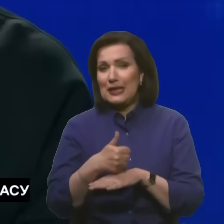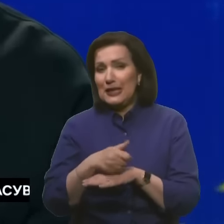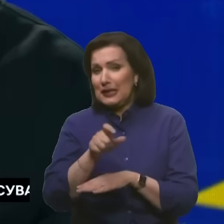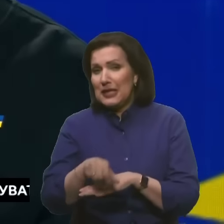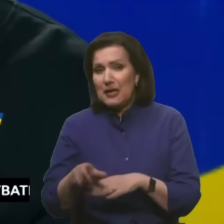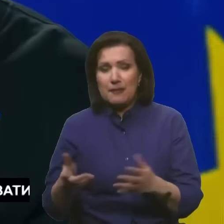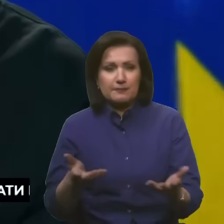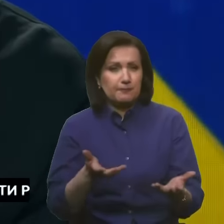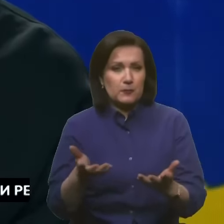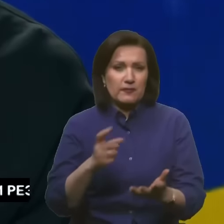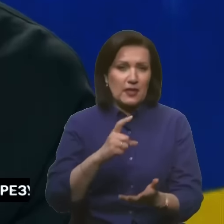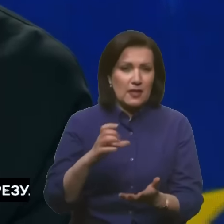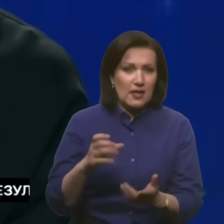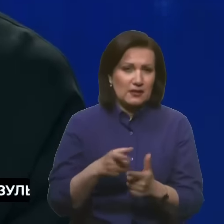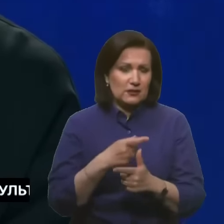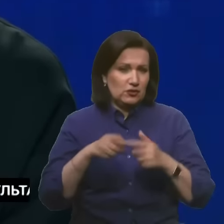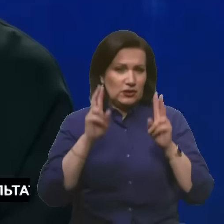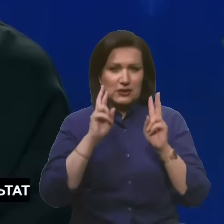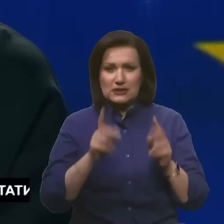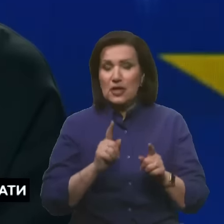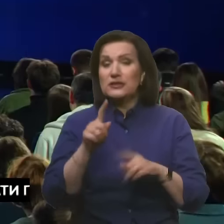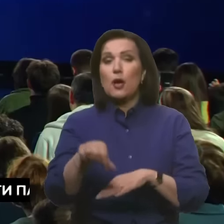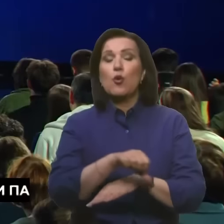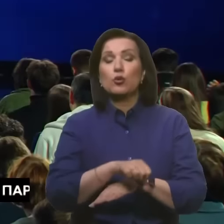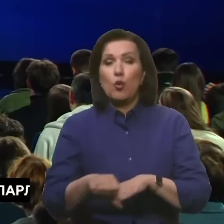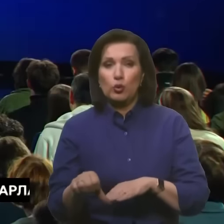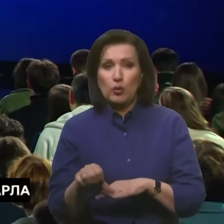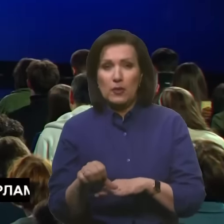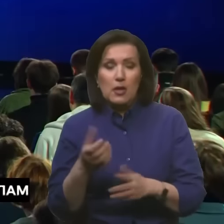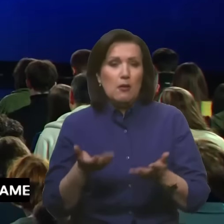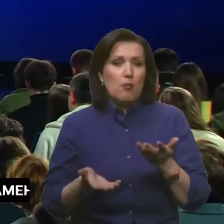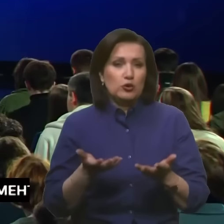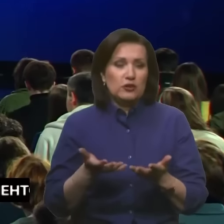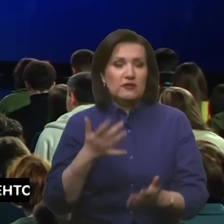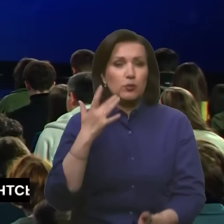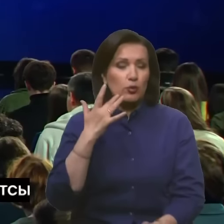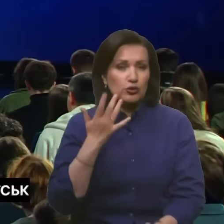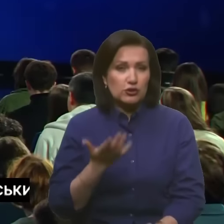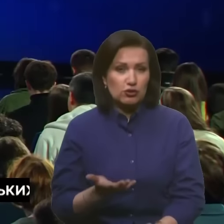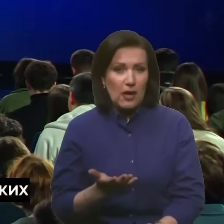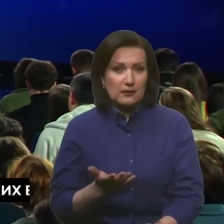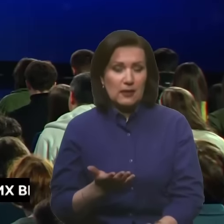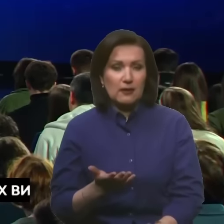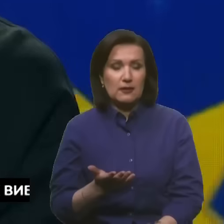там ЄС, чи я не знаю, чи десь за кордоном. Можливо, в Сполучених Штатах.